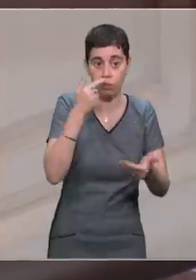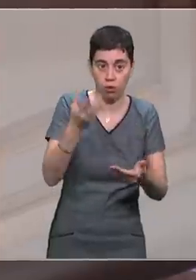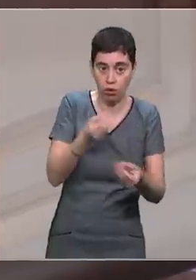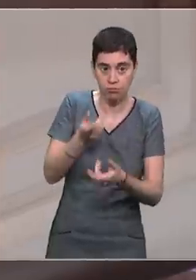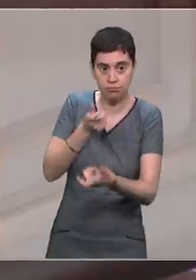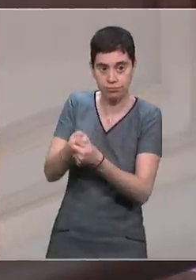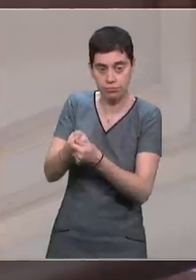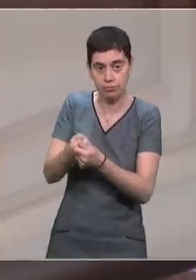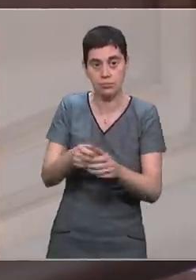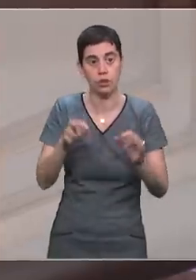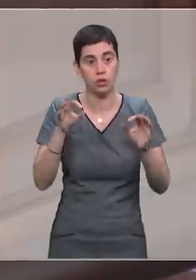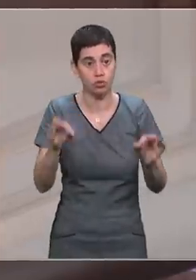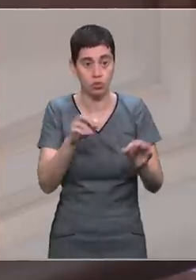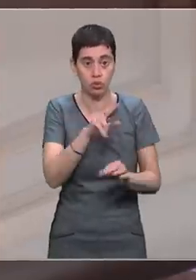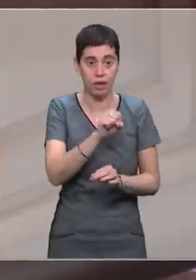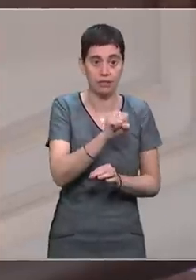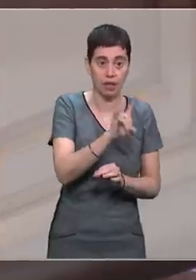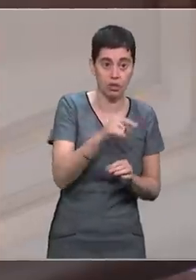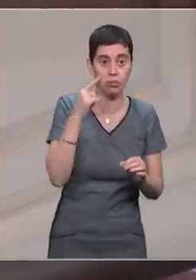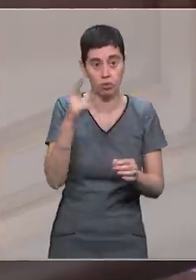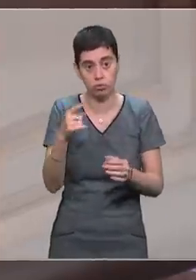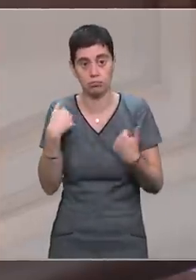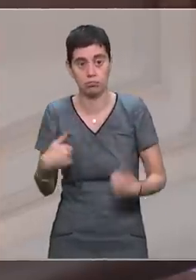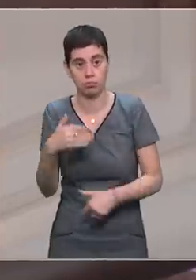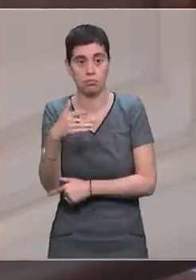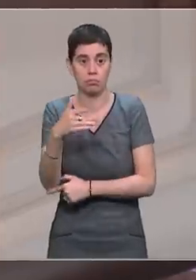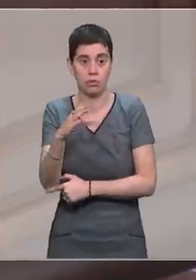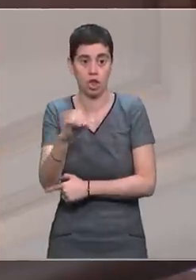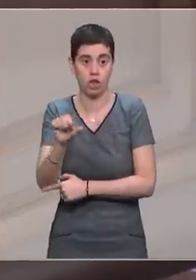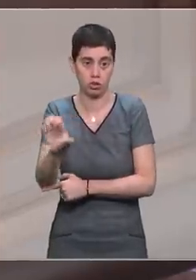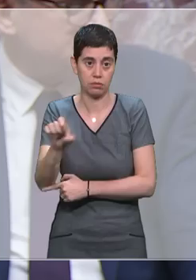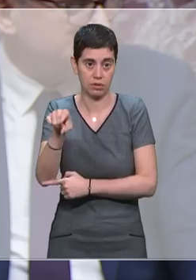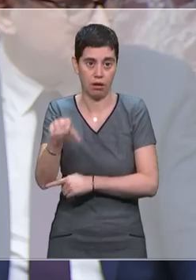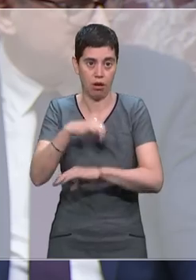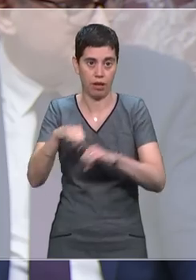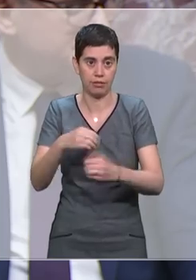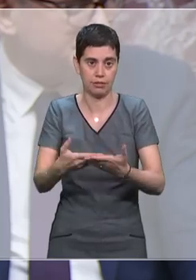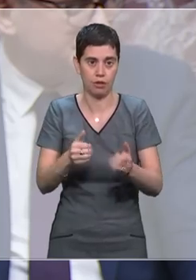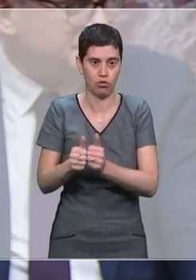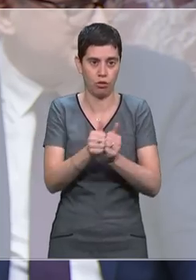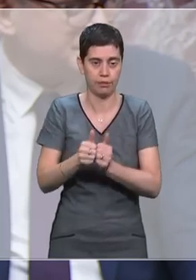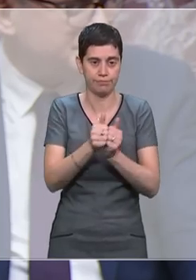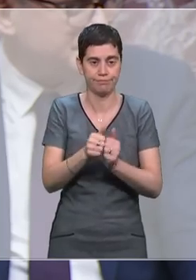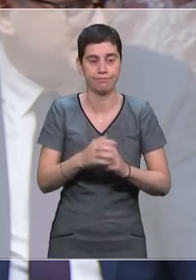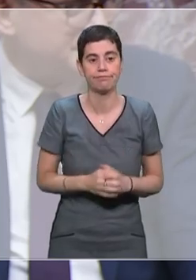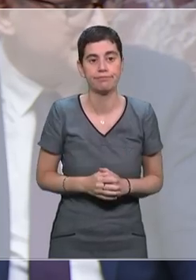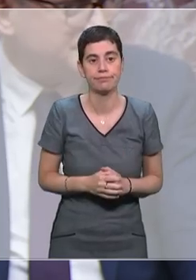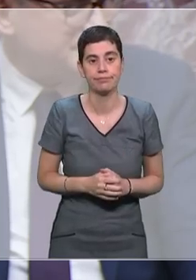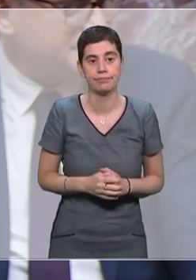avec Emmanuel Cosse et avec l'USH. Voilà les éléments que je pouvais vous donner, monsieur le député. Je vous remercie, monsieur Maillot.